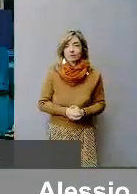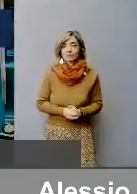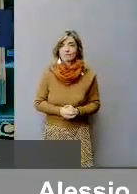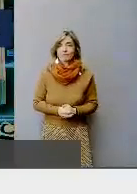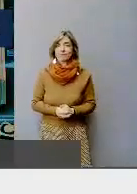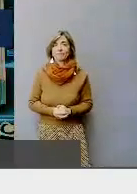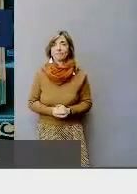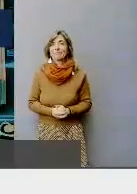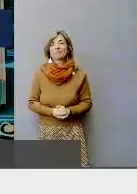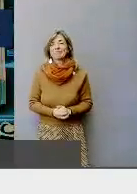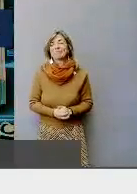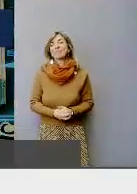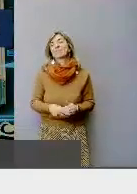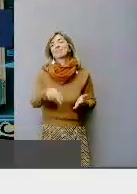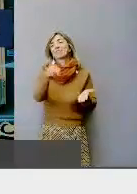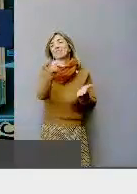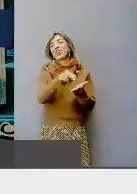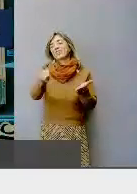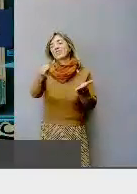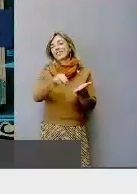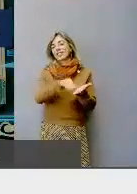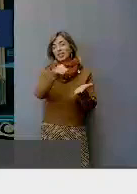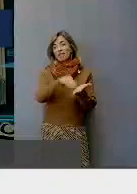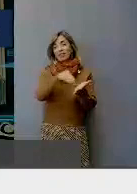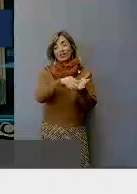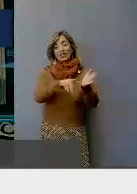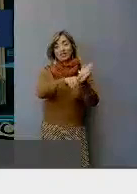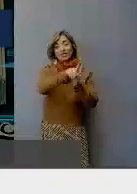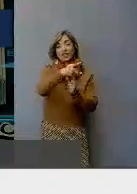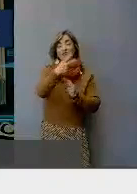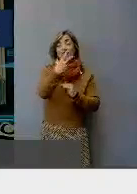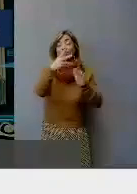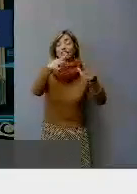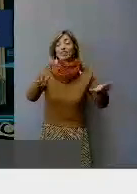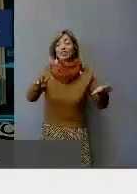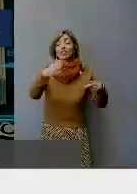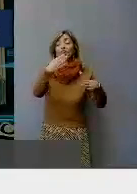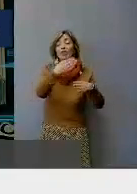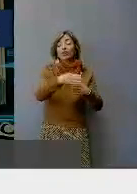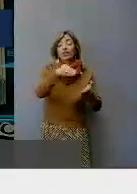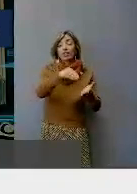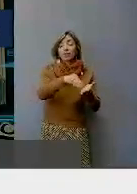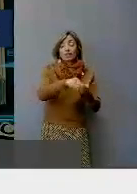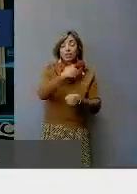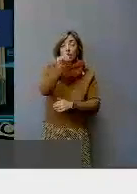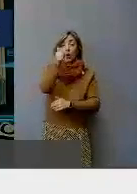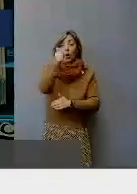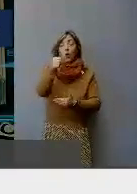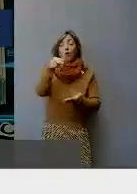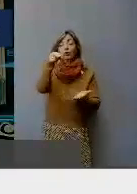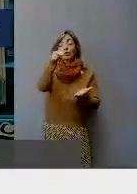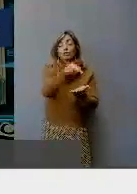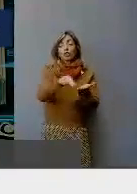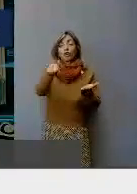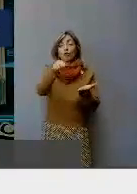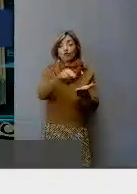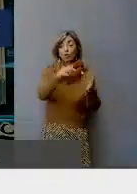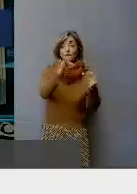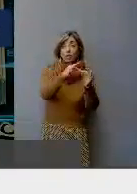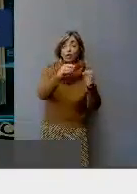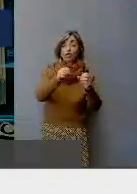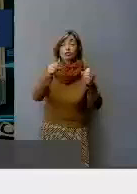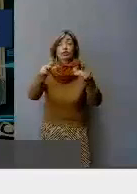esito votazioni in presenza 20 nove consiglieri presenti 11 voti favorevoli 18 contrari alla richiesta di